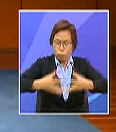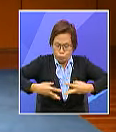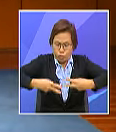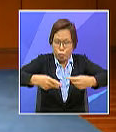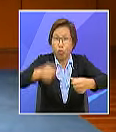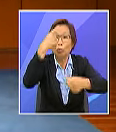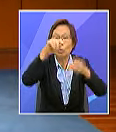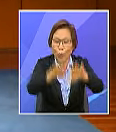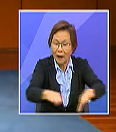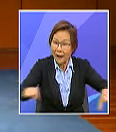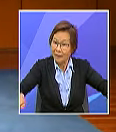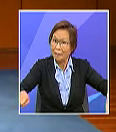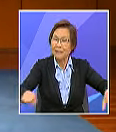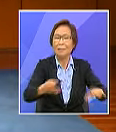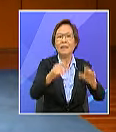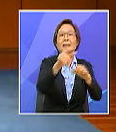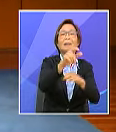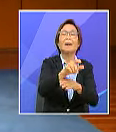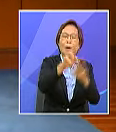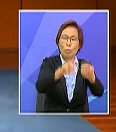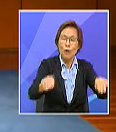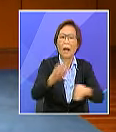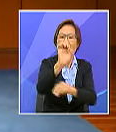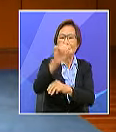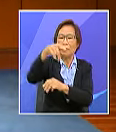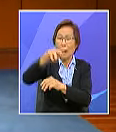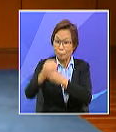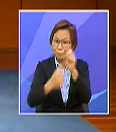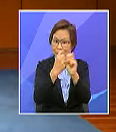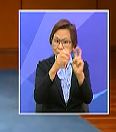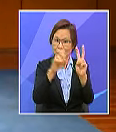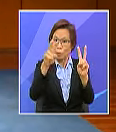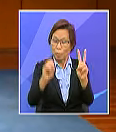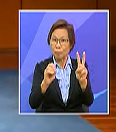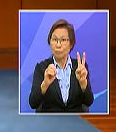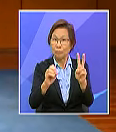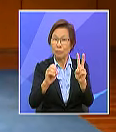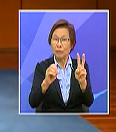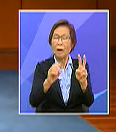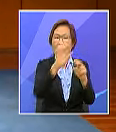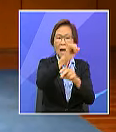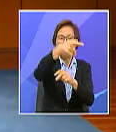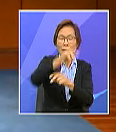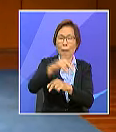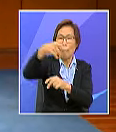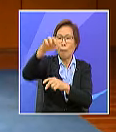anak-anak kita salon SPM 2020 SPM promax